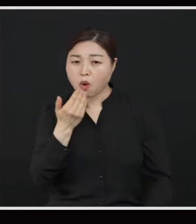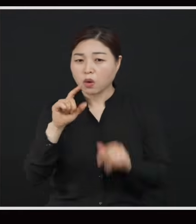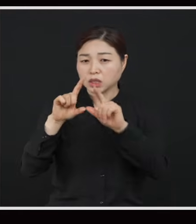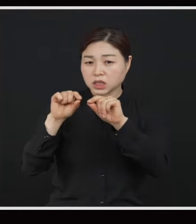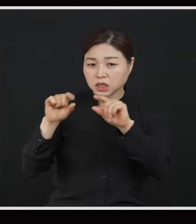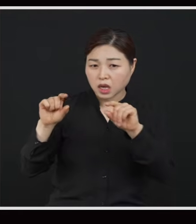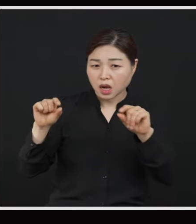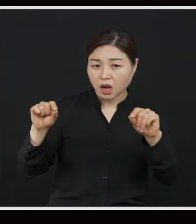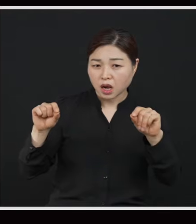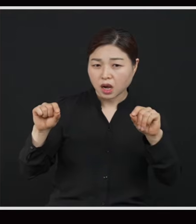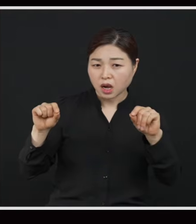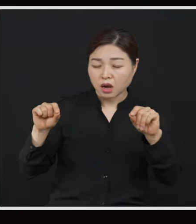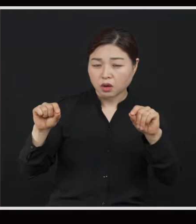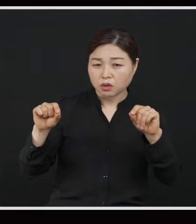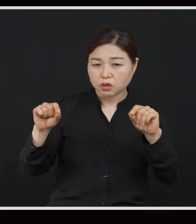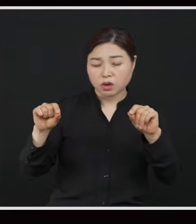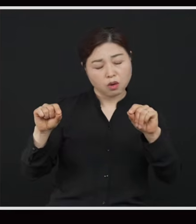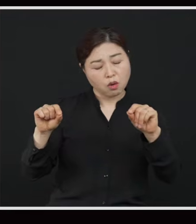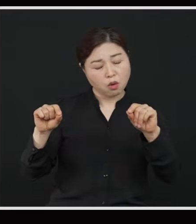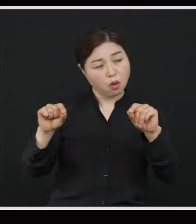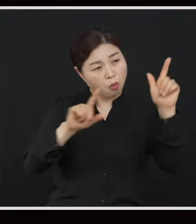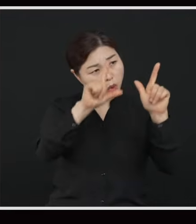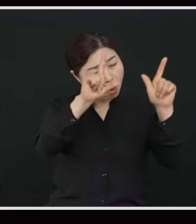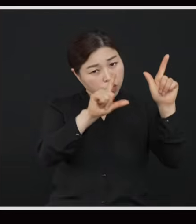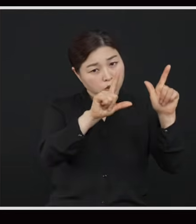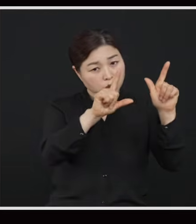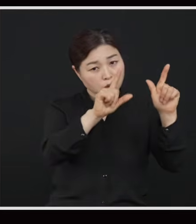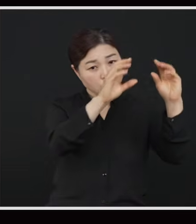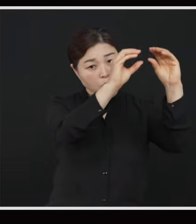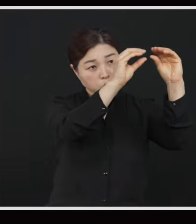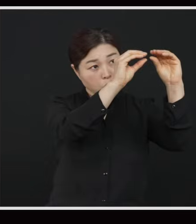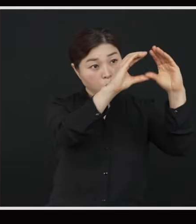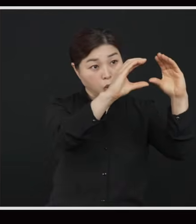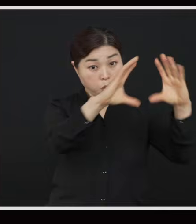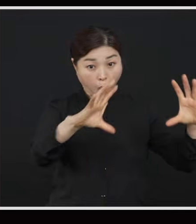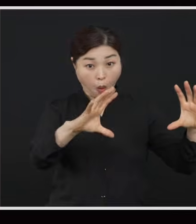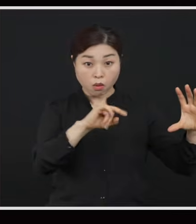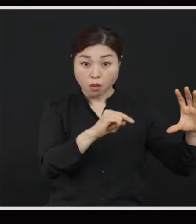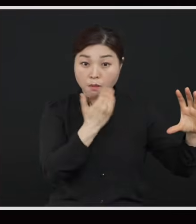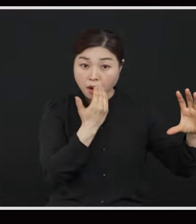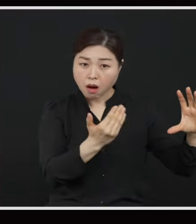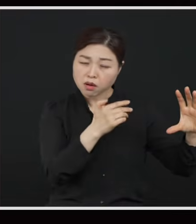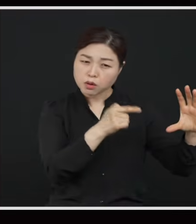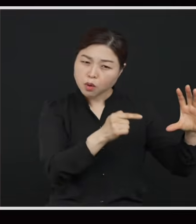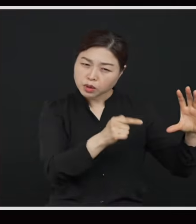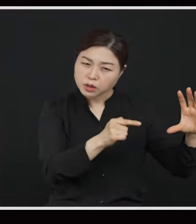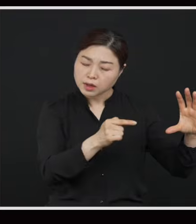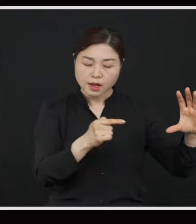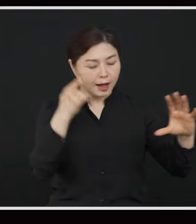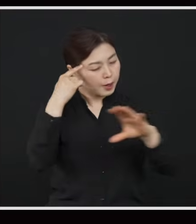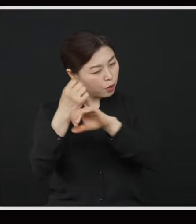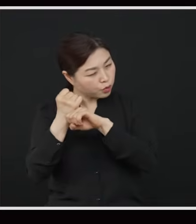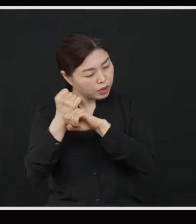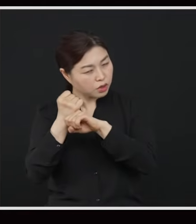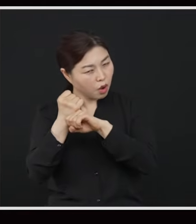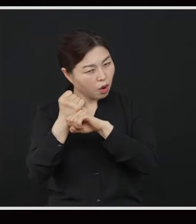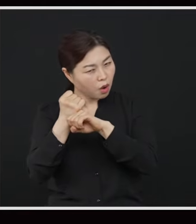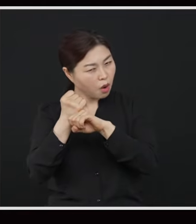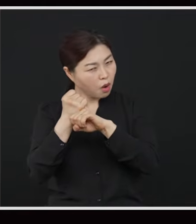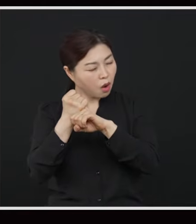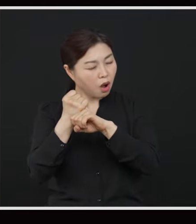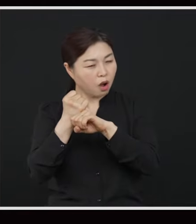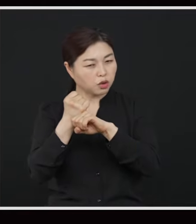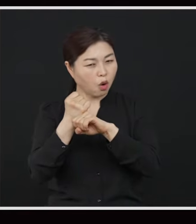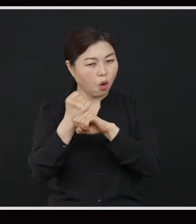식량이 먹을 게 이렇게 바뀔 수 있는데 인공적으로 더 좋은 거를 만들어낼 수 있지 않을까. 그래서